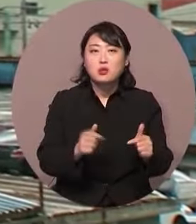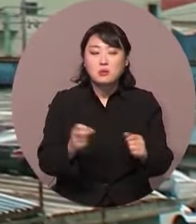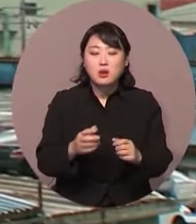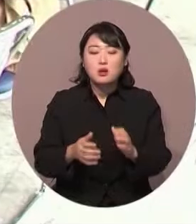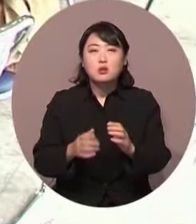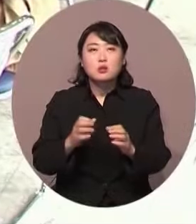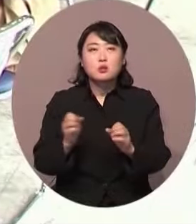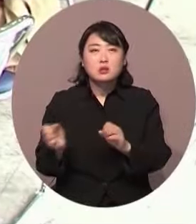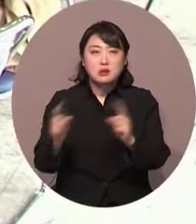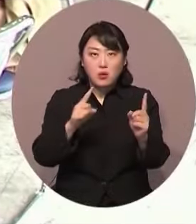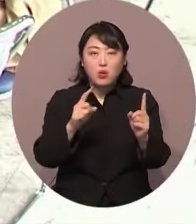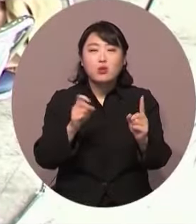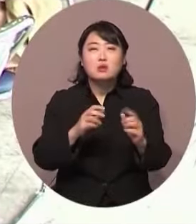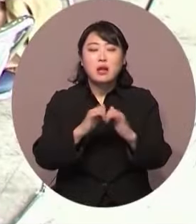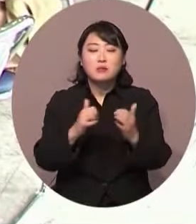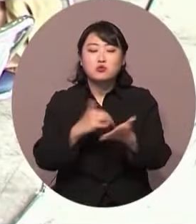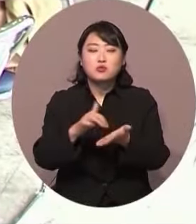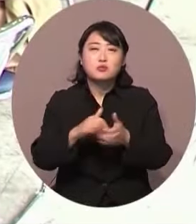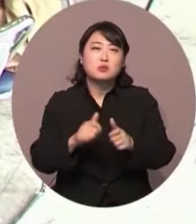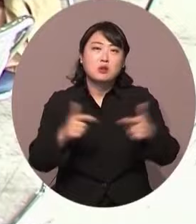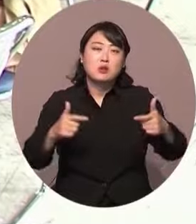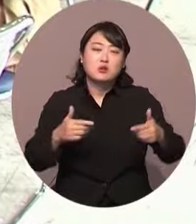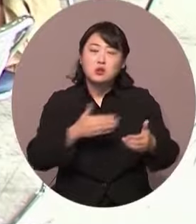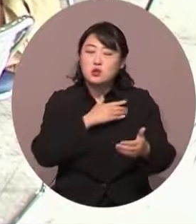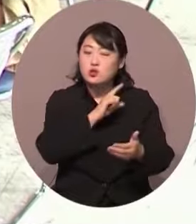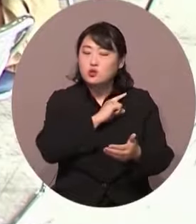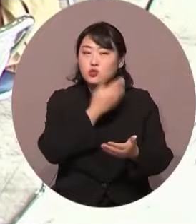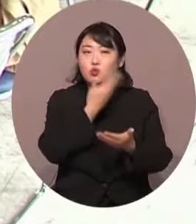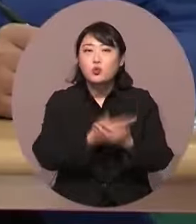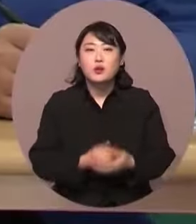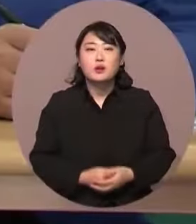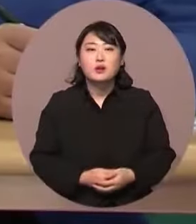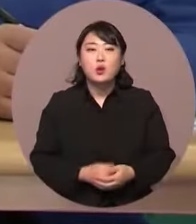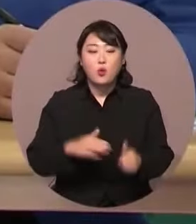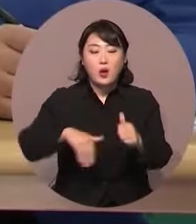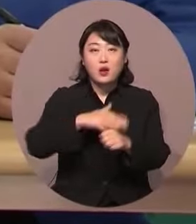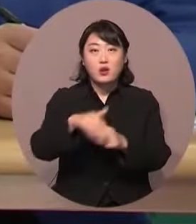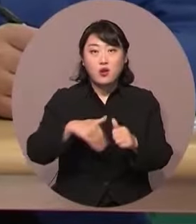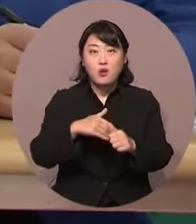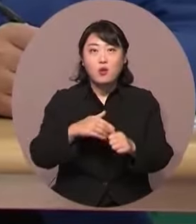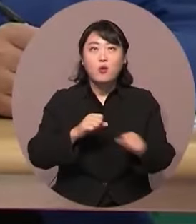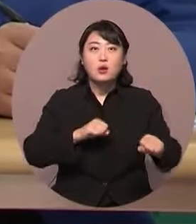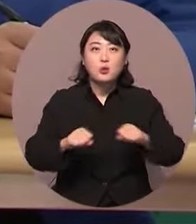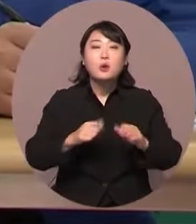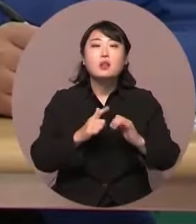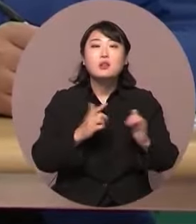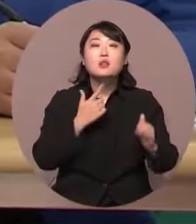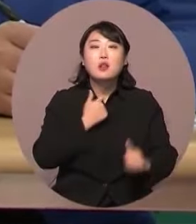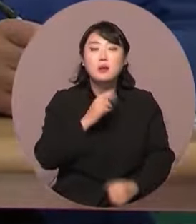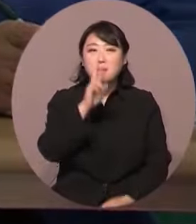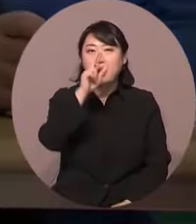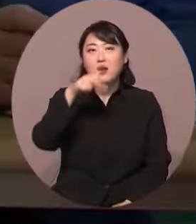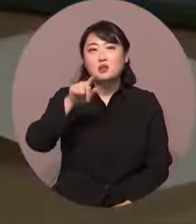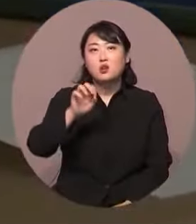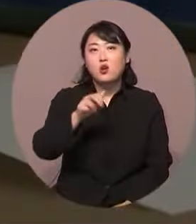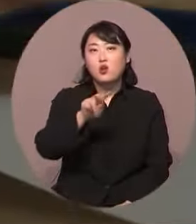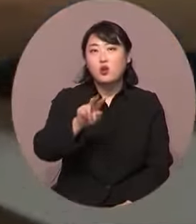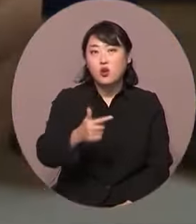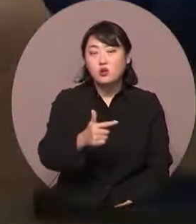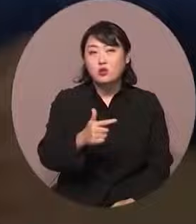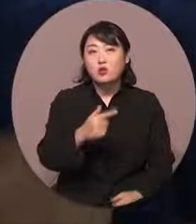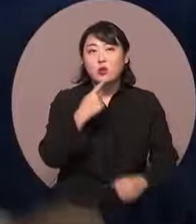최대 화두입니다. 환경운동가로 시작해 대전시 의원과 대덕구청장을 지낸 더불어민주당 박정현